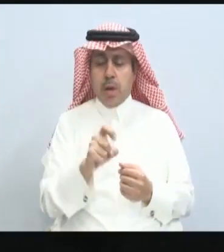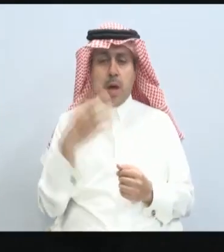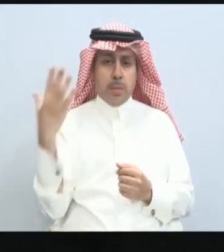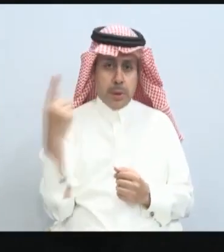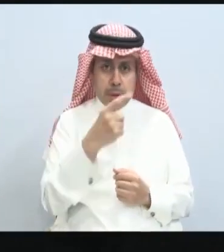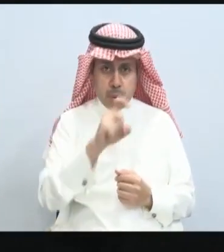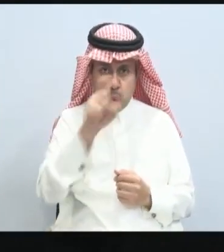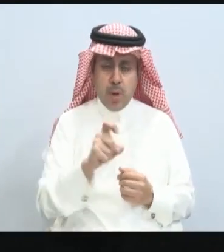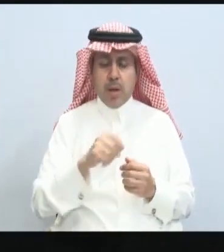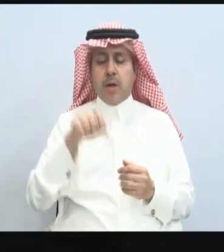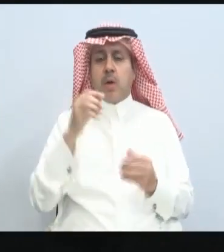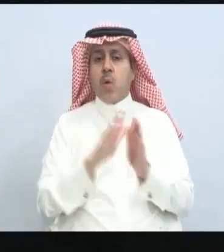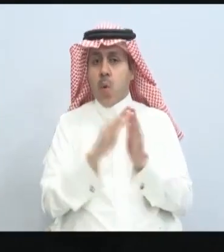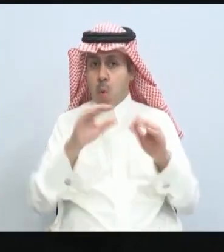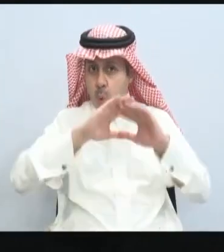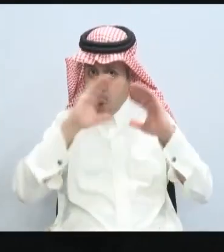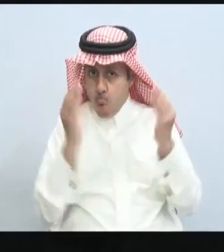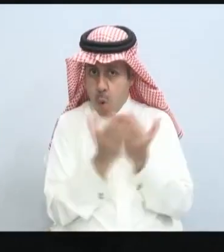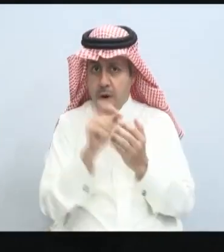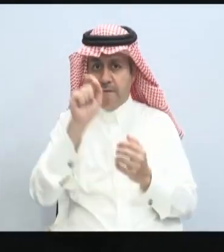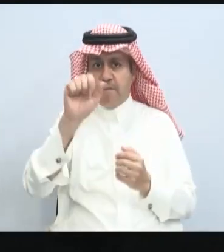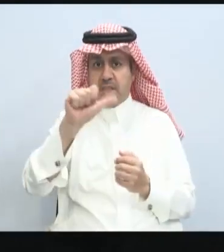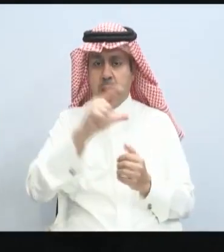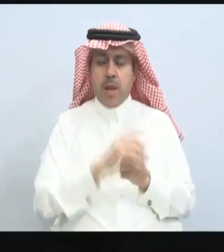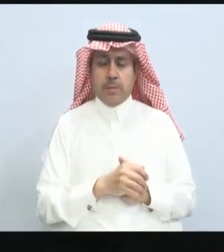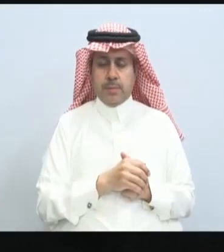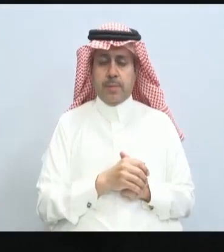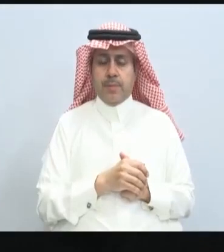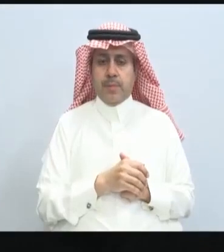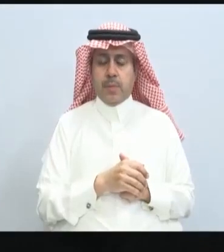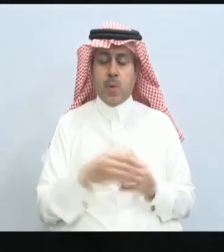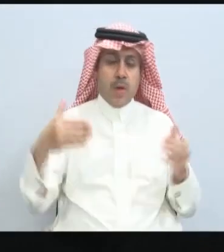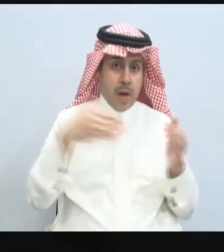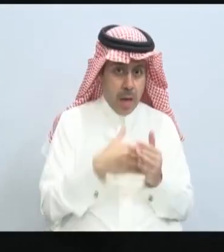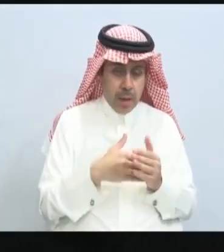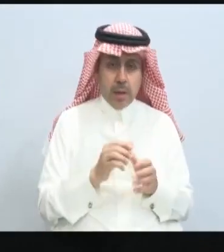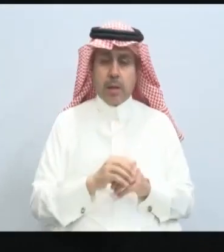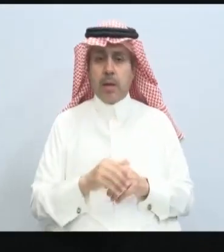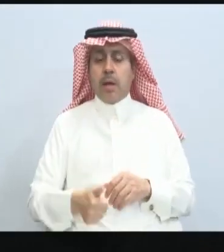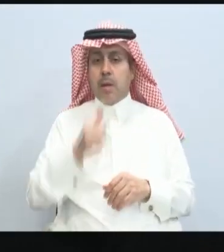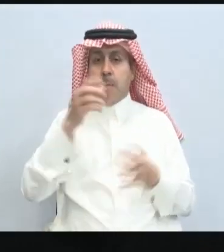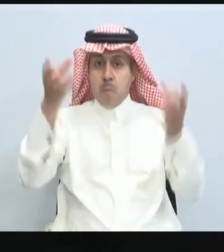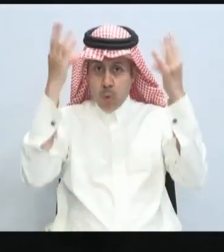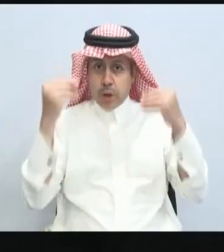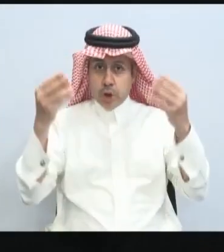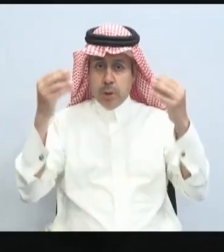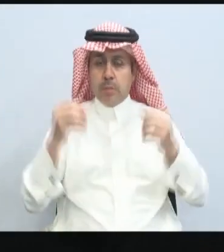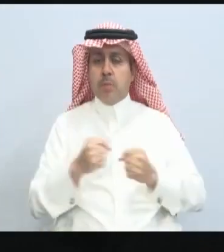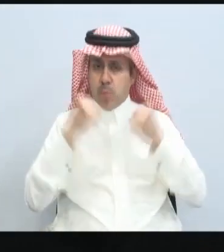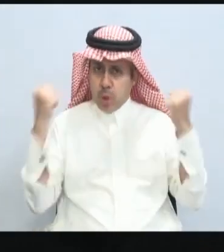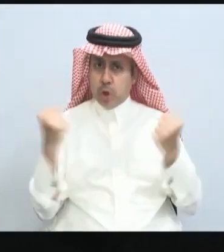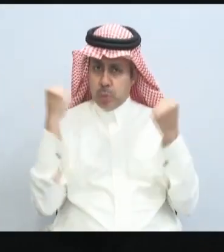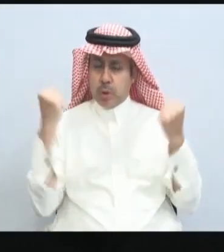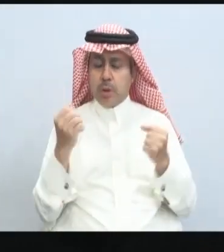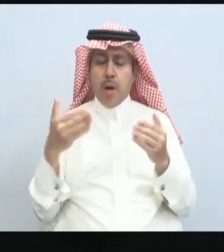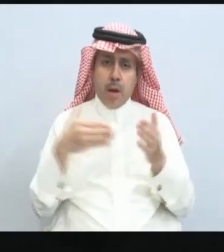كل فصل وفي الاثراء الاخير ان شاء الله في الحلقه الاخيره سيكون يعني 15 سؤال مختلفه